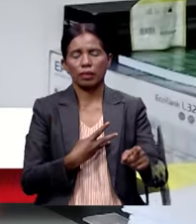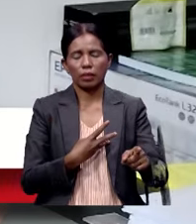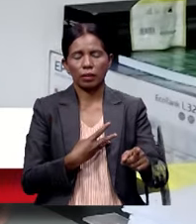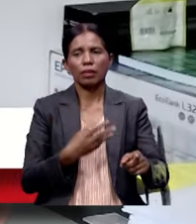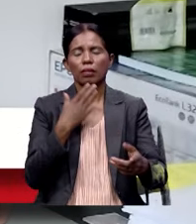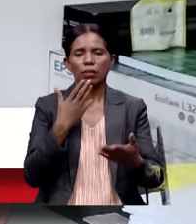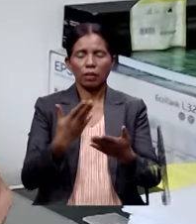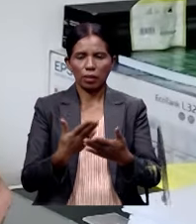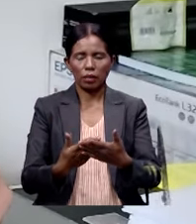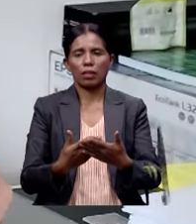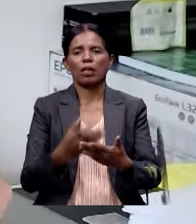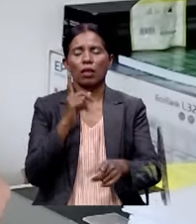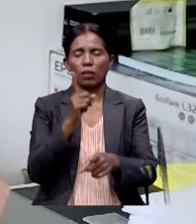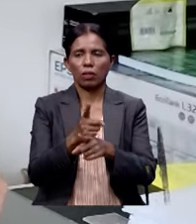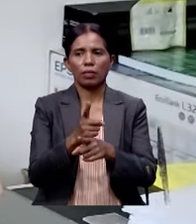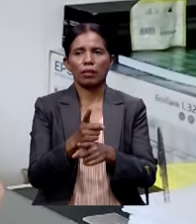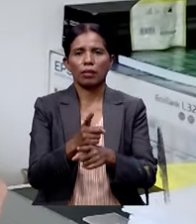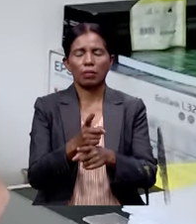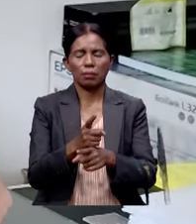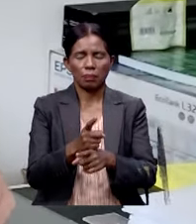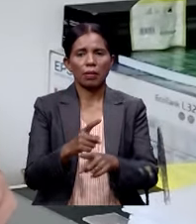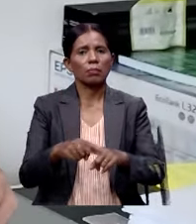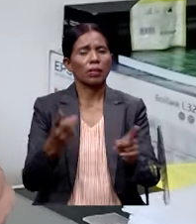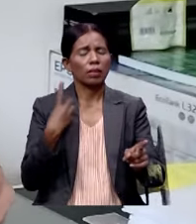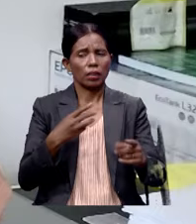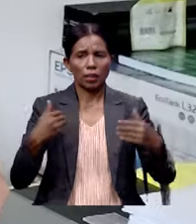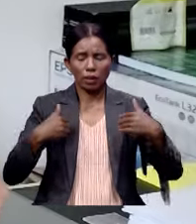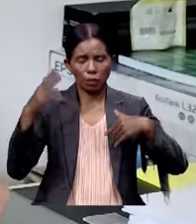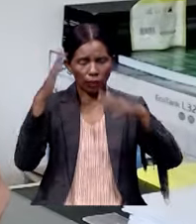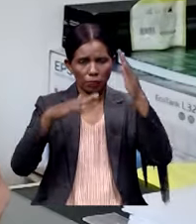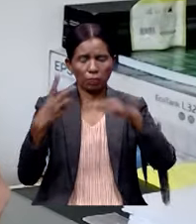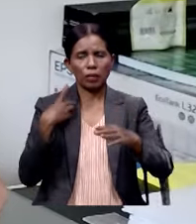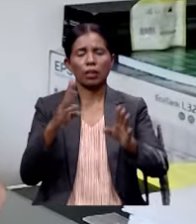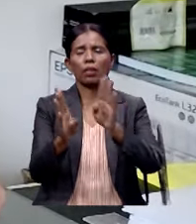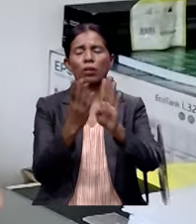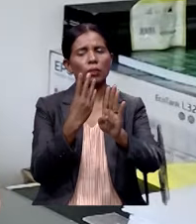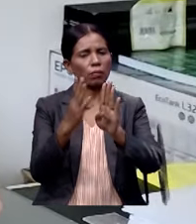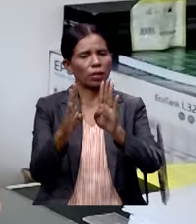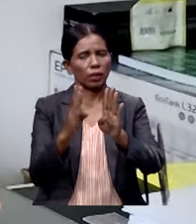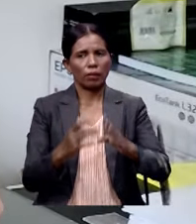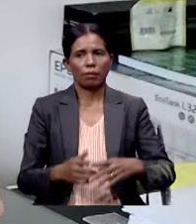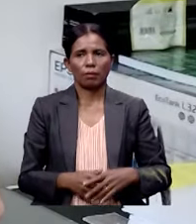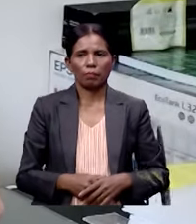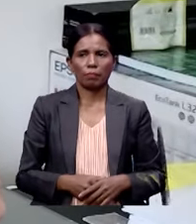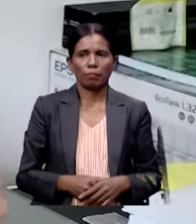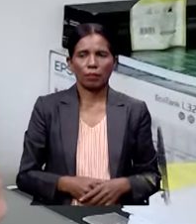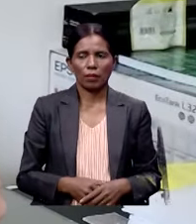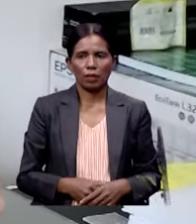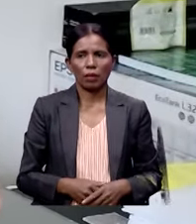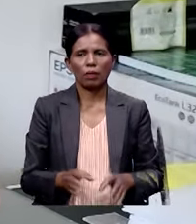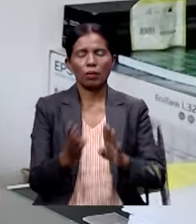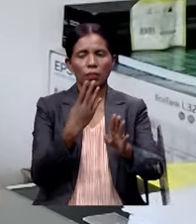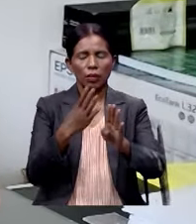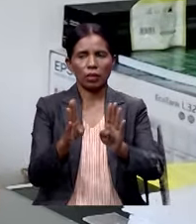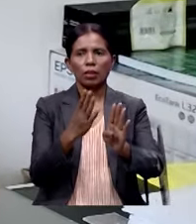di aktives. So ke ite iha problema ma ke iha itenia oromatan, tamba oromatan ne, nie iha